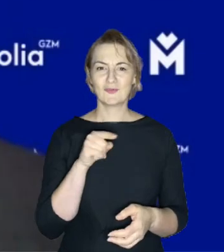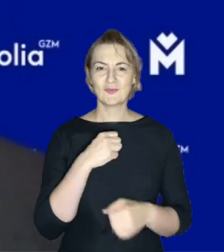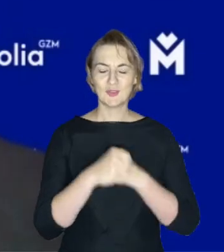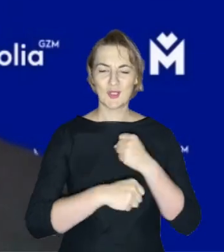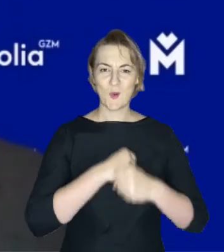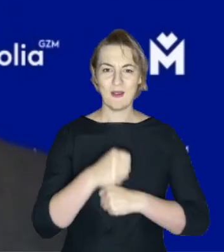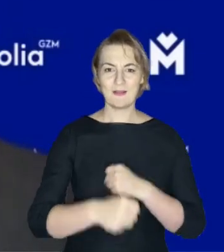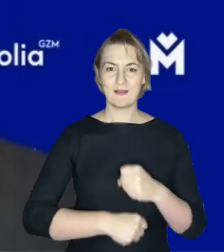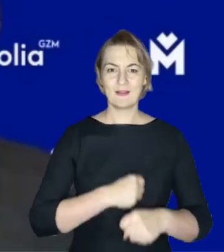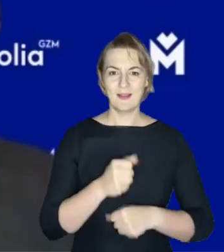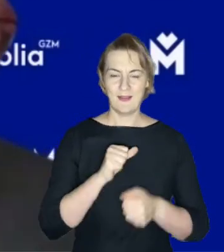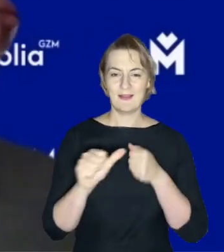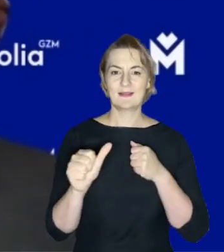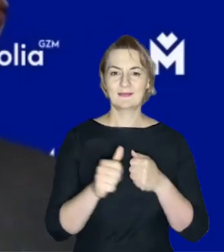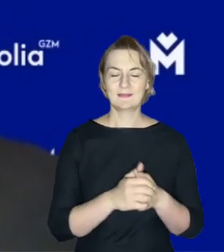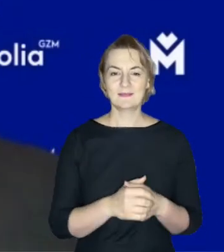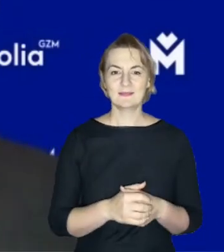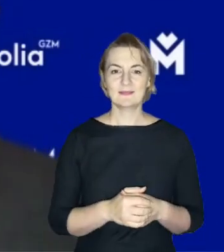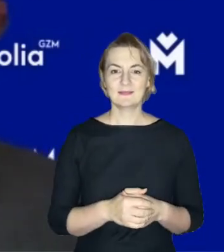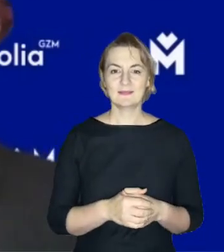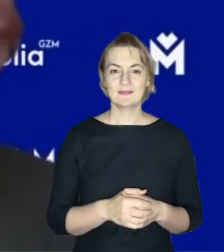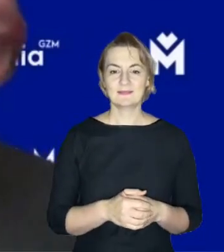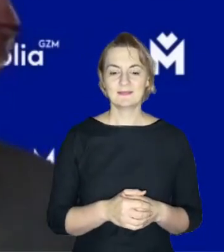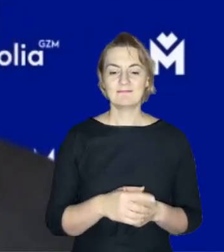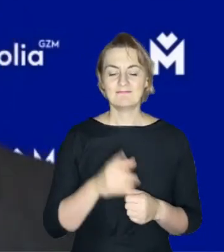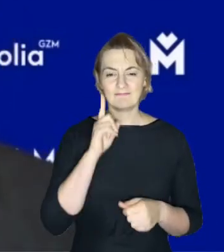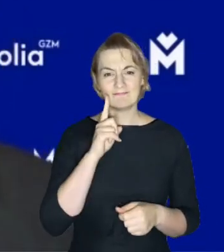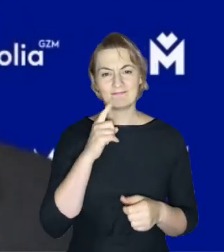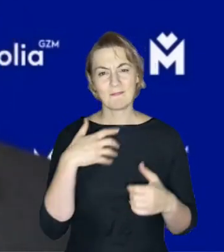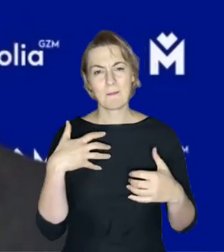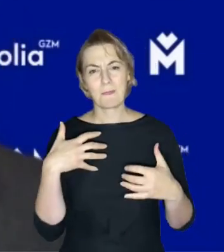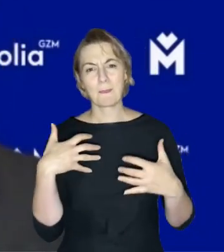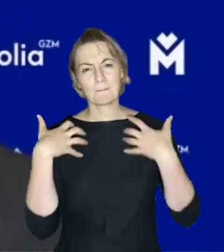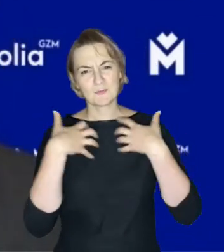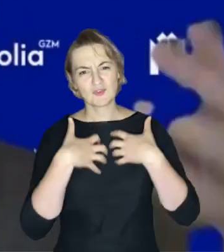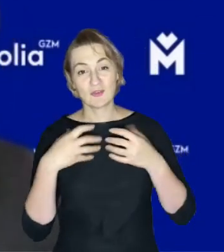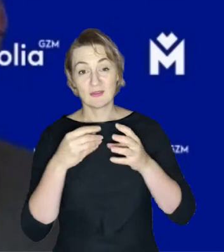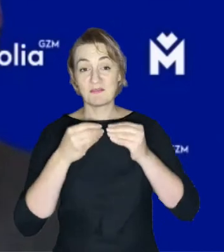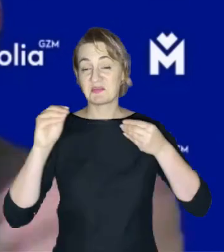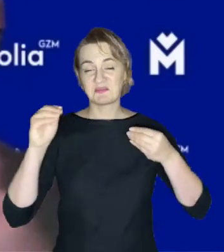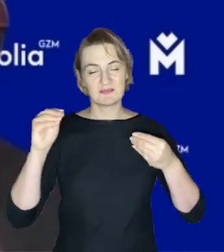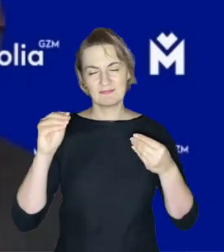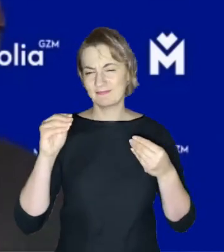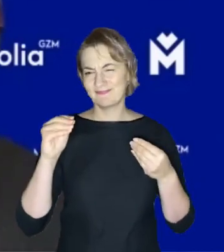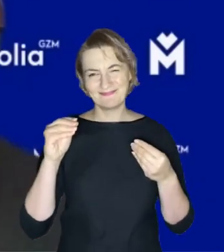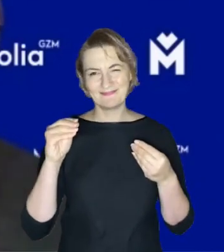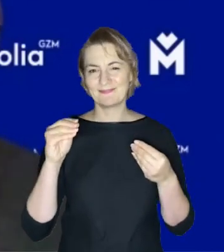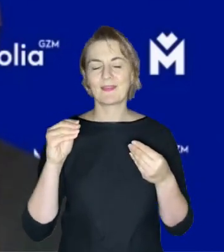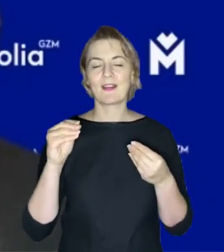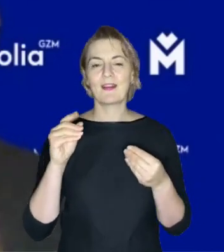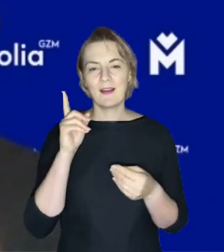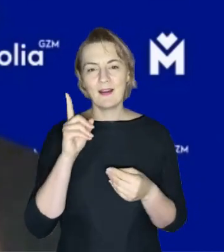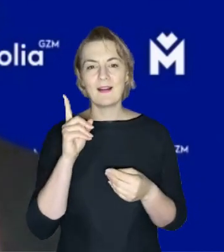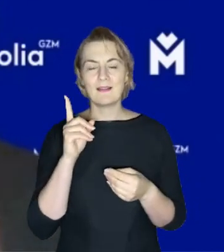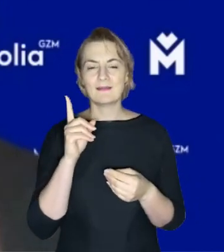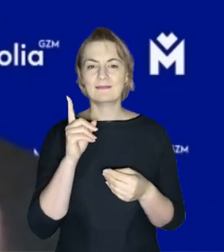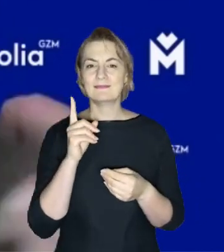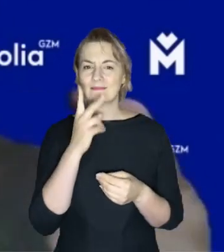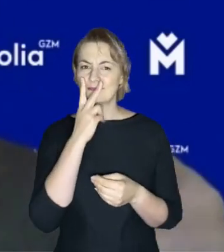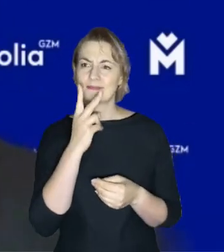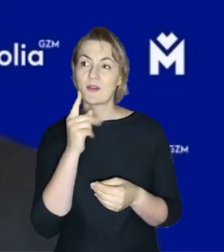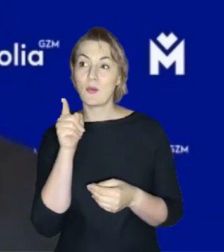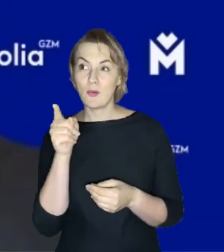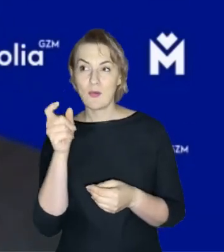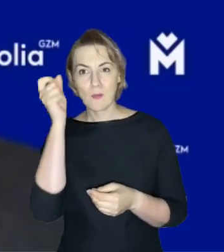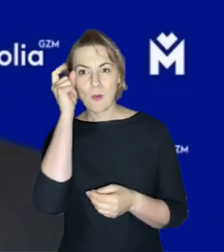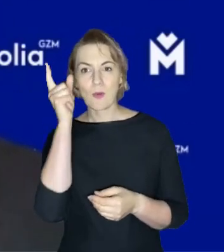działania, chociaż tej, wiemy, tej dzikiej przyrody nie przybywa tak w ogóle, no ale gdzieś się te myśli powstają, że